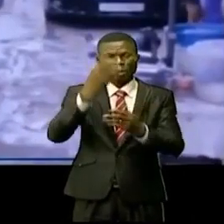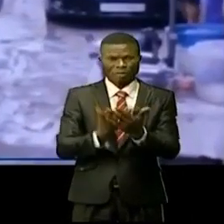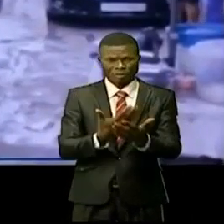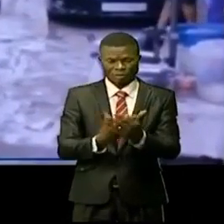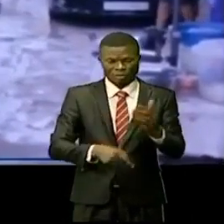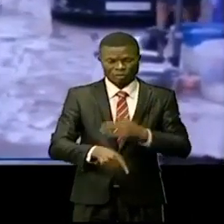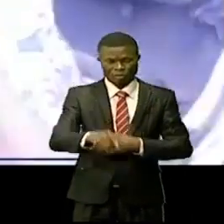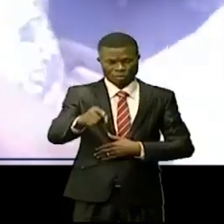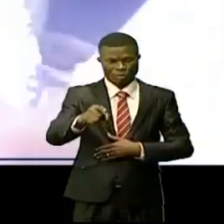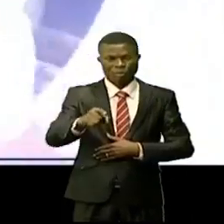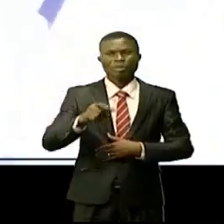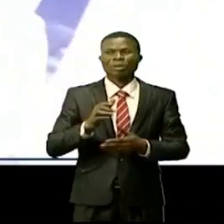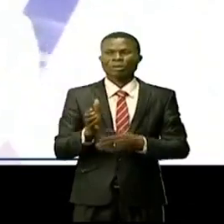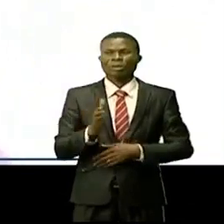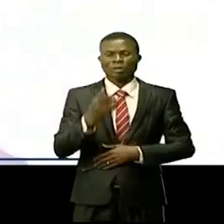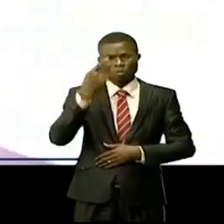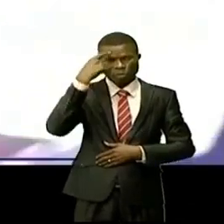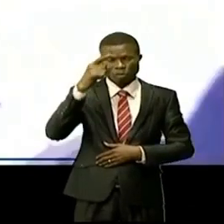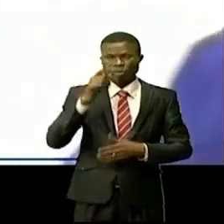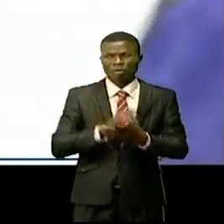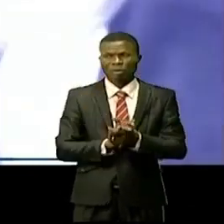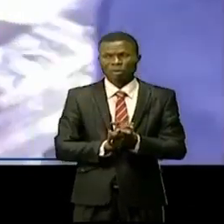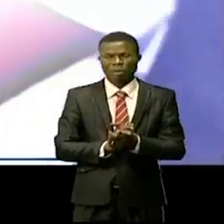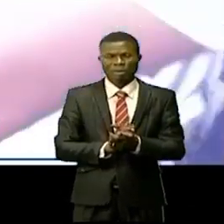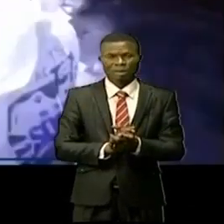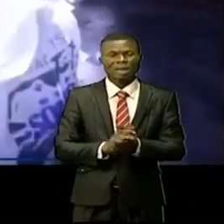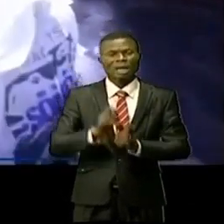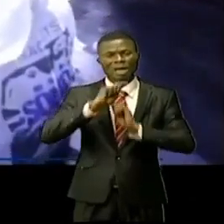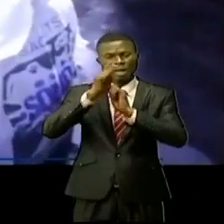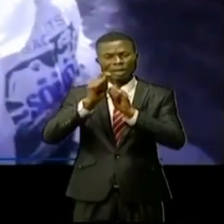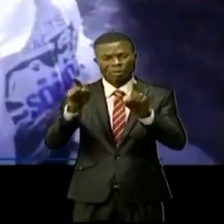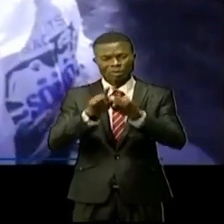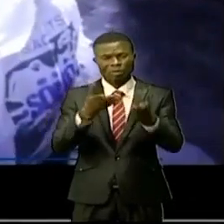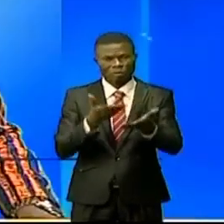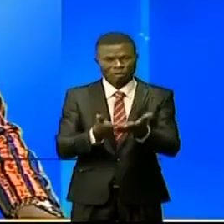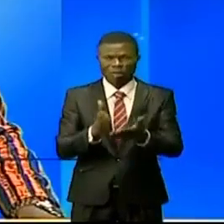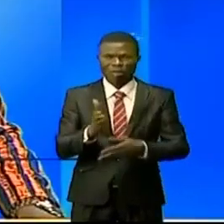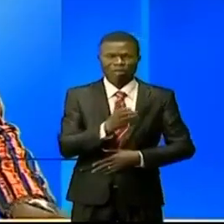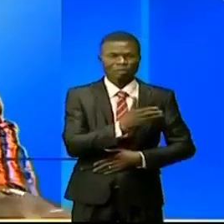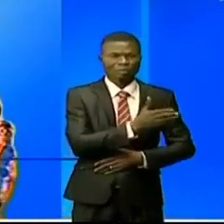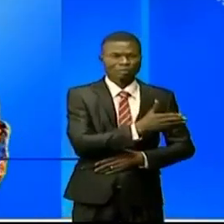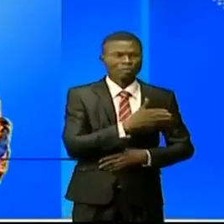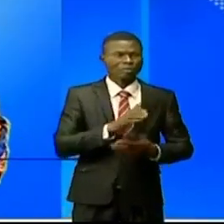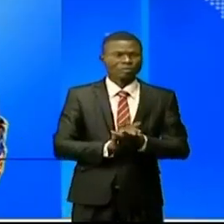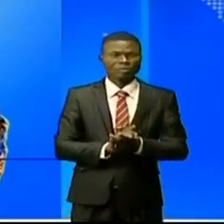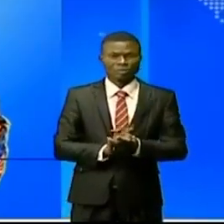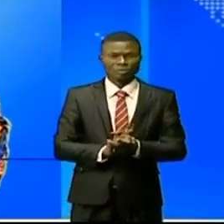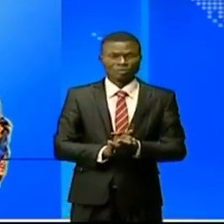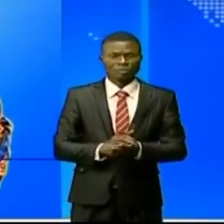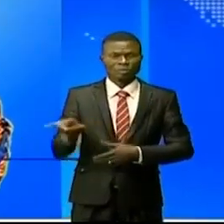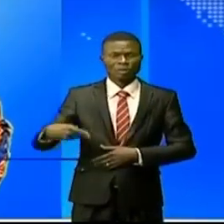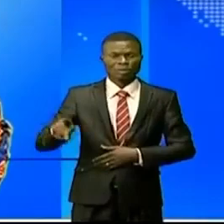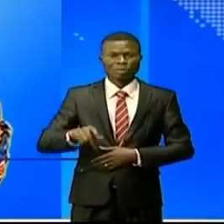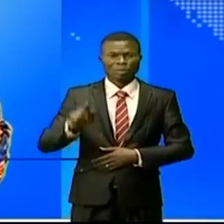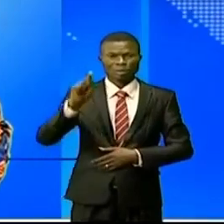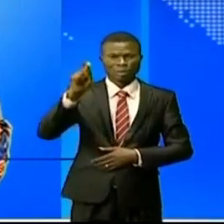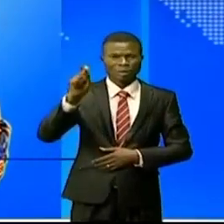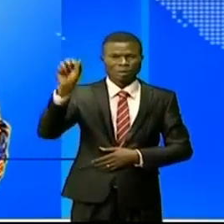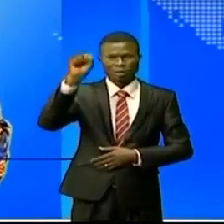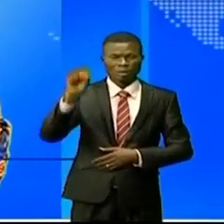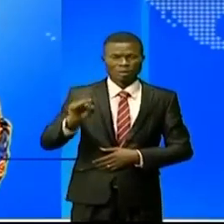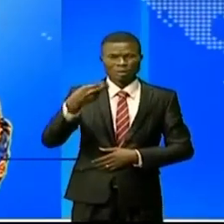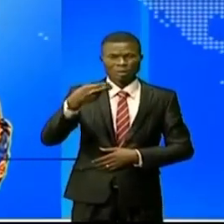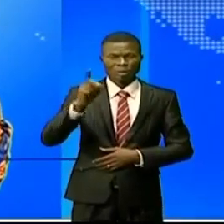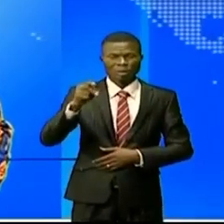d'autres orphelinats pour se livrer au même exercice. Et dans la province de la Tchopo, le représentant